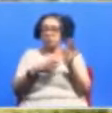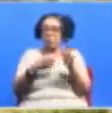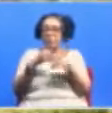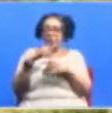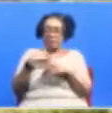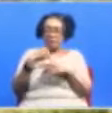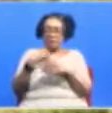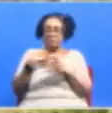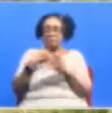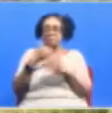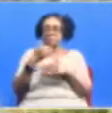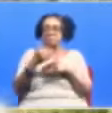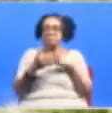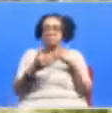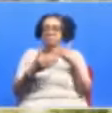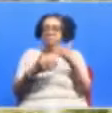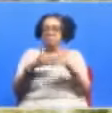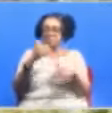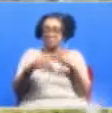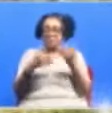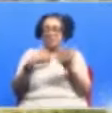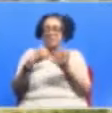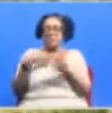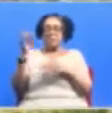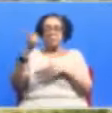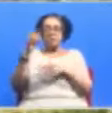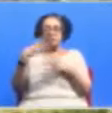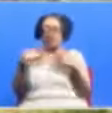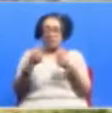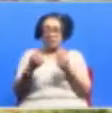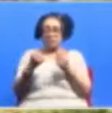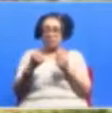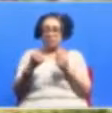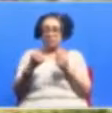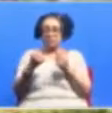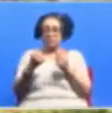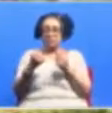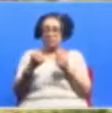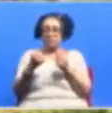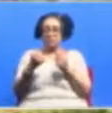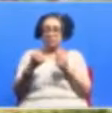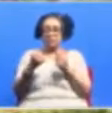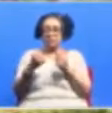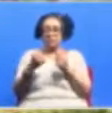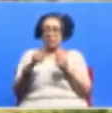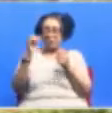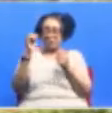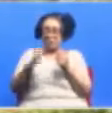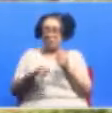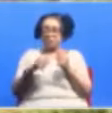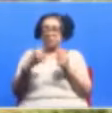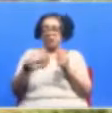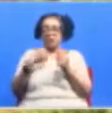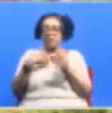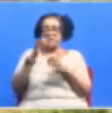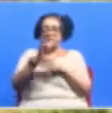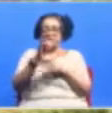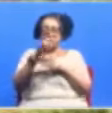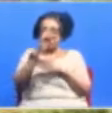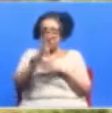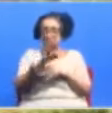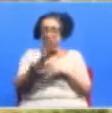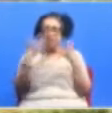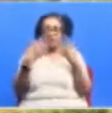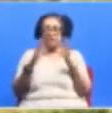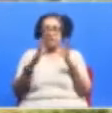hali endelevu. Na tungependa kushinikiza Wizara ya Afya iweze kuchukua jambo hili kwa udharura na